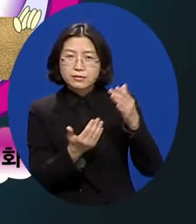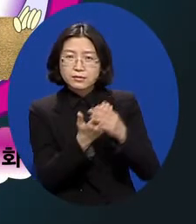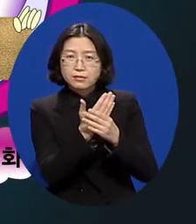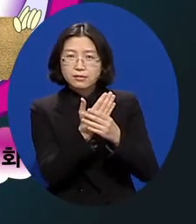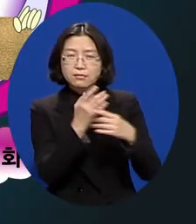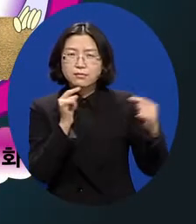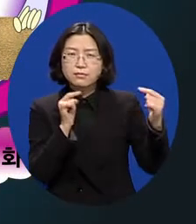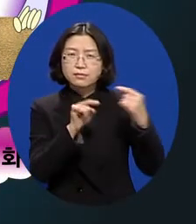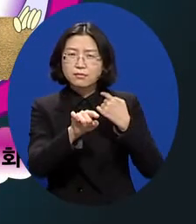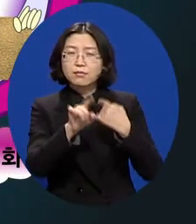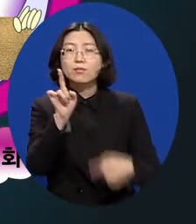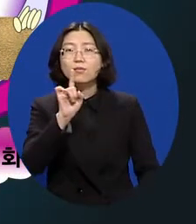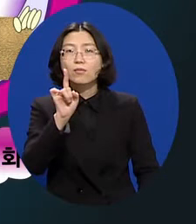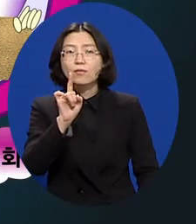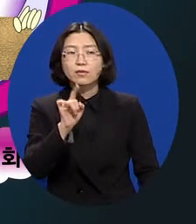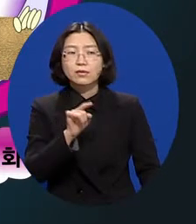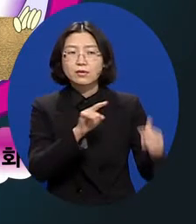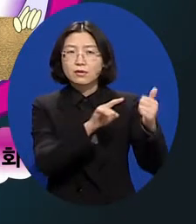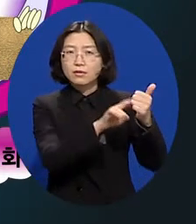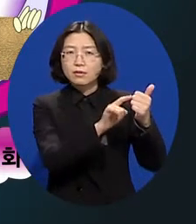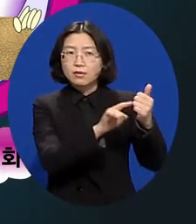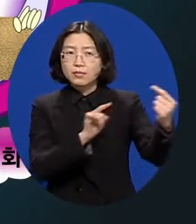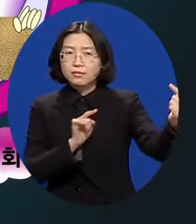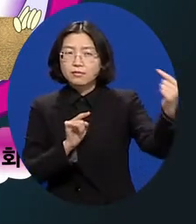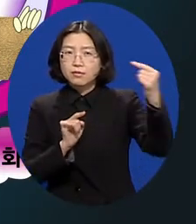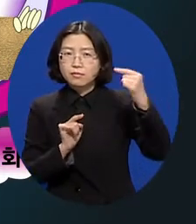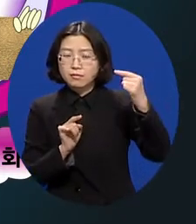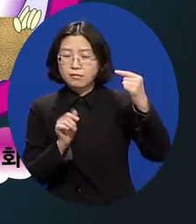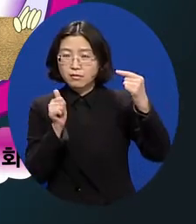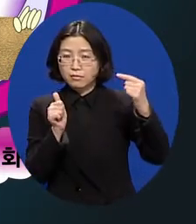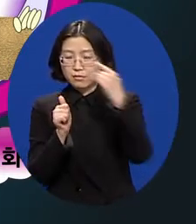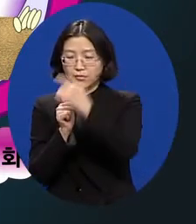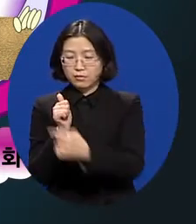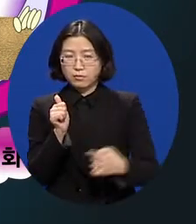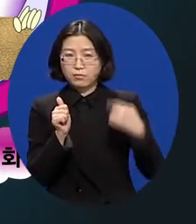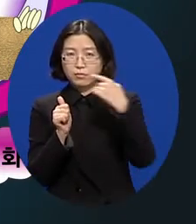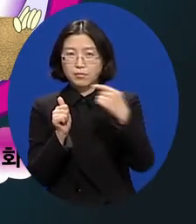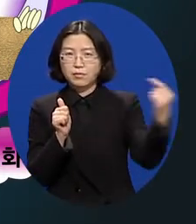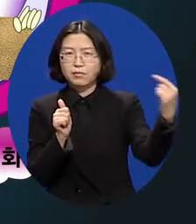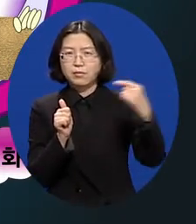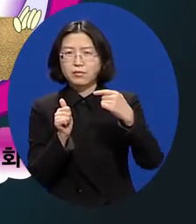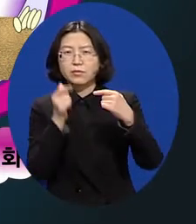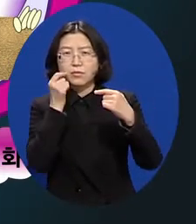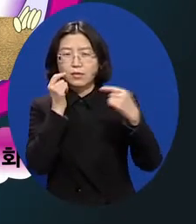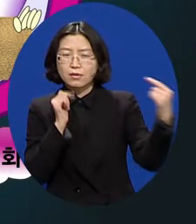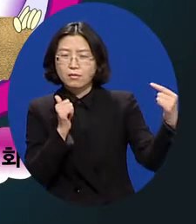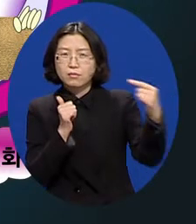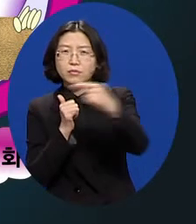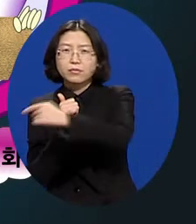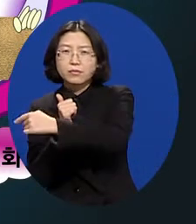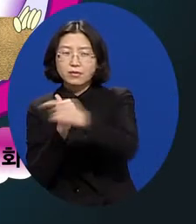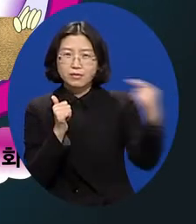보시면 말하는 사람이 메시지를 전달한 것이 듣는 사람의 원 안으로 들어가고 있지 않는 것을 보시게 됩니다.